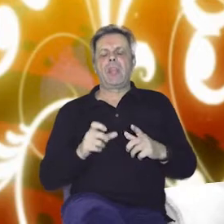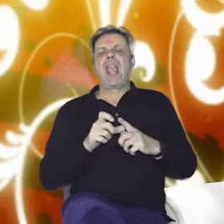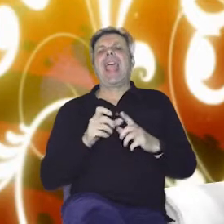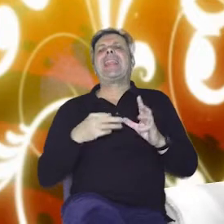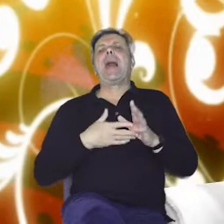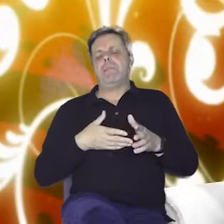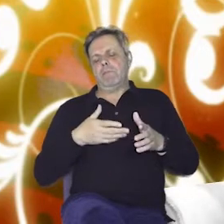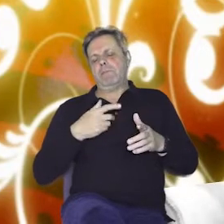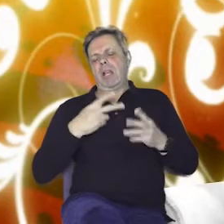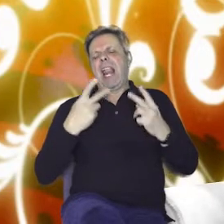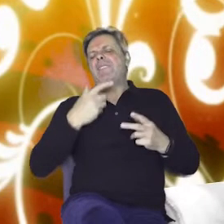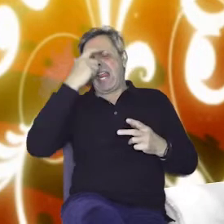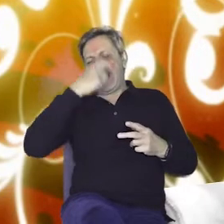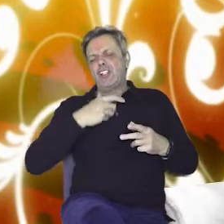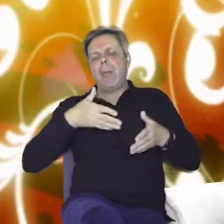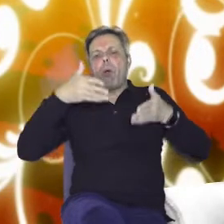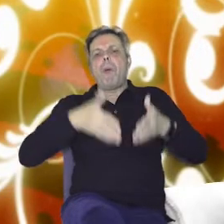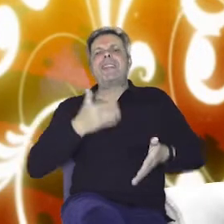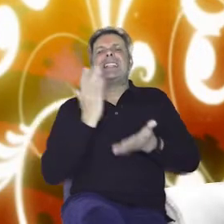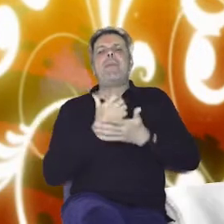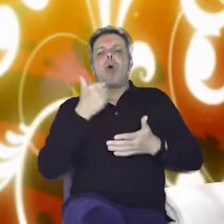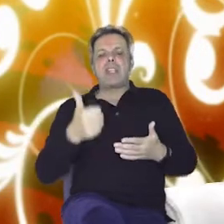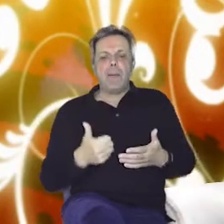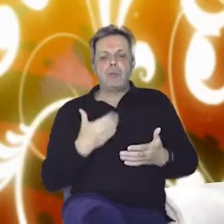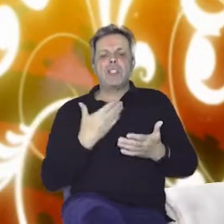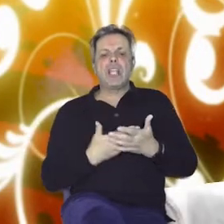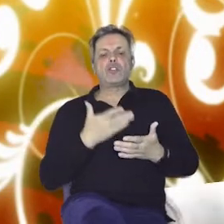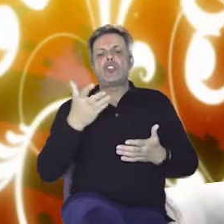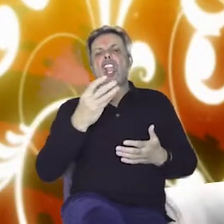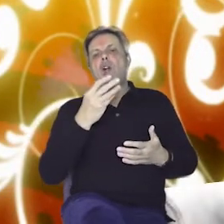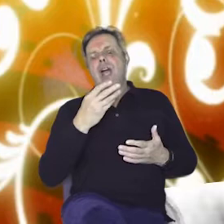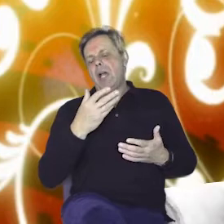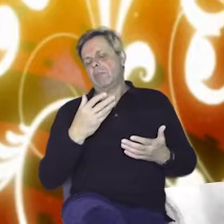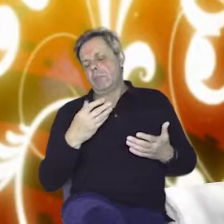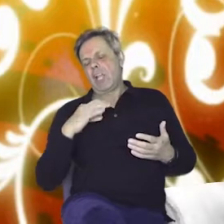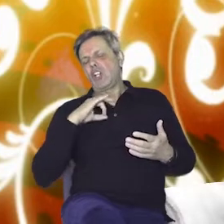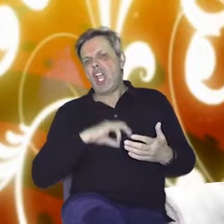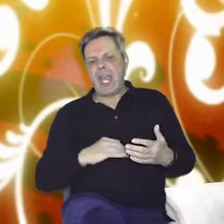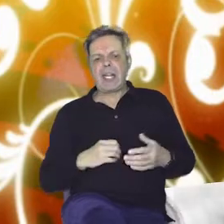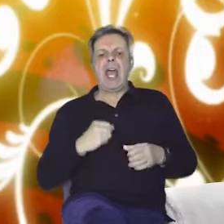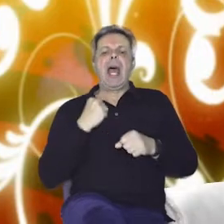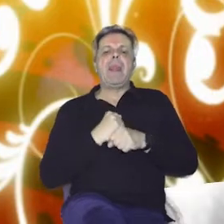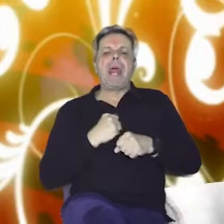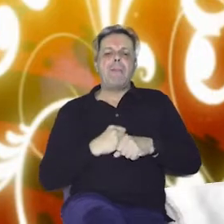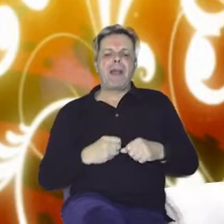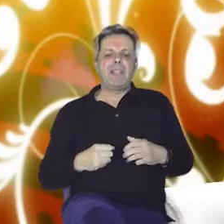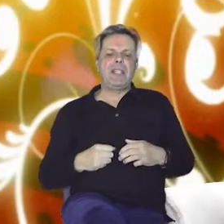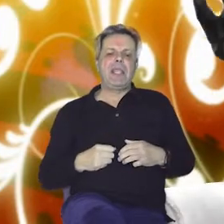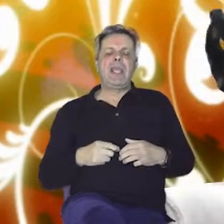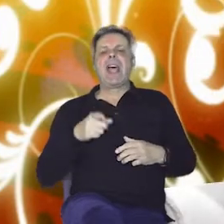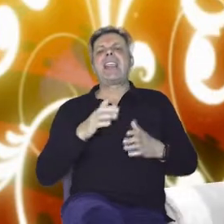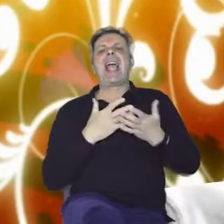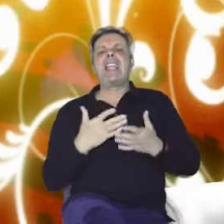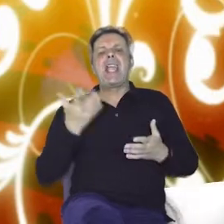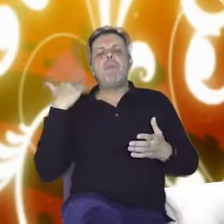samo jedan put. Jer će njegova tada, njegova kćer napraviti da ta knjiga bude